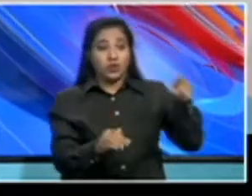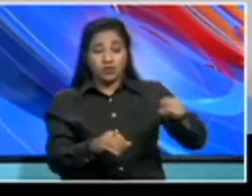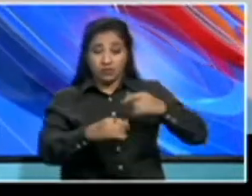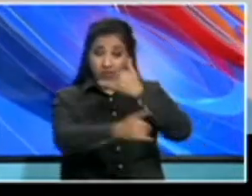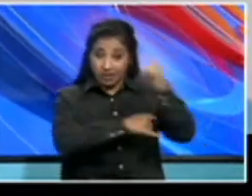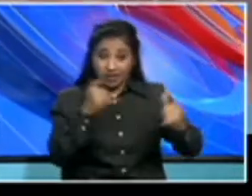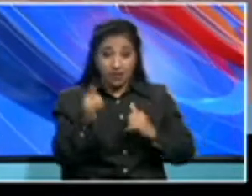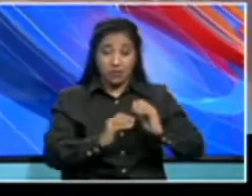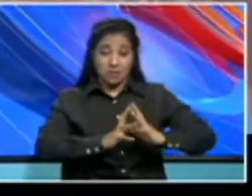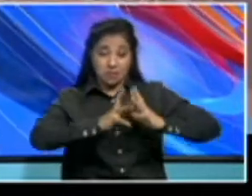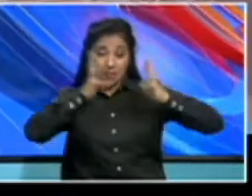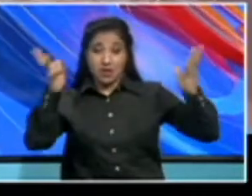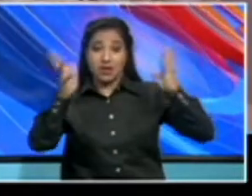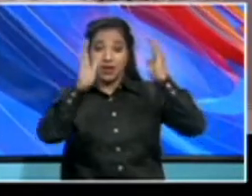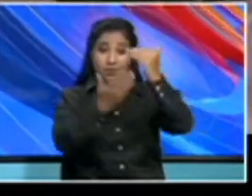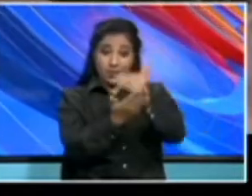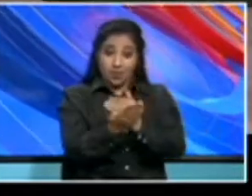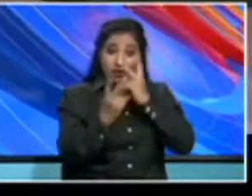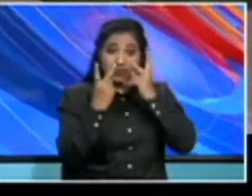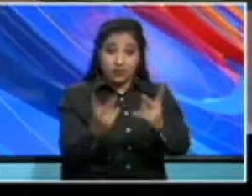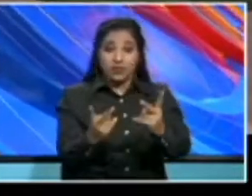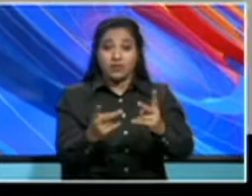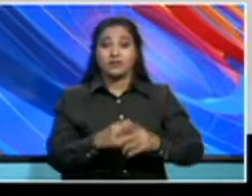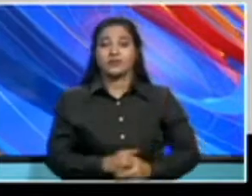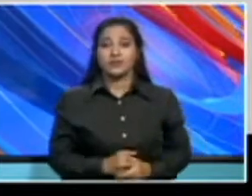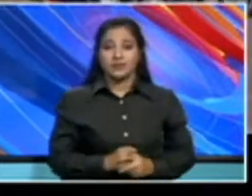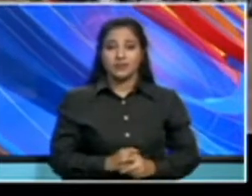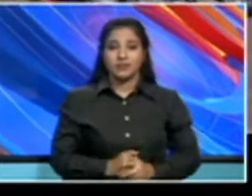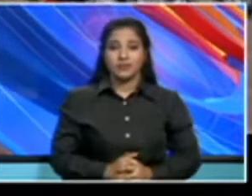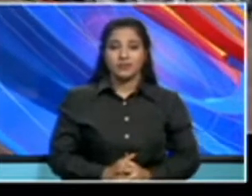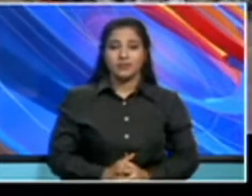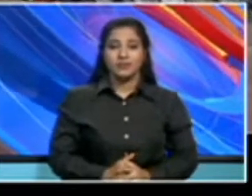का आयोजन, स्पोर्ट्स कार्निवल,